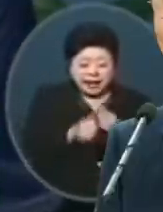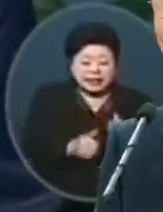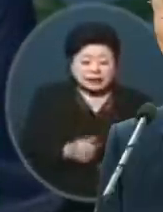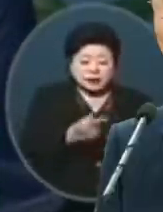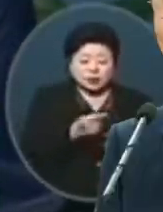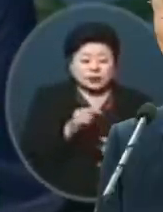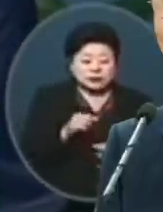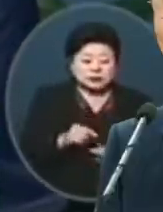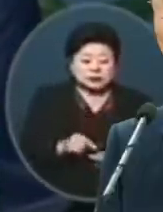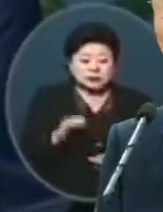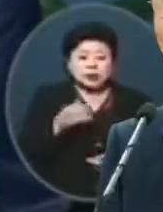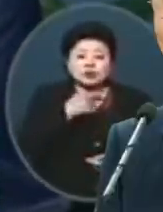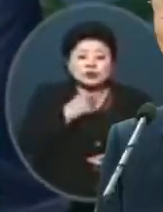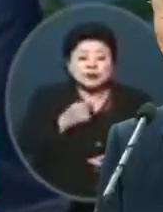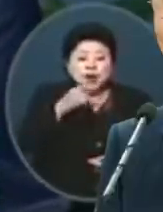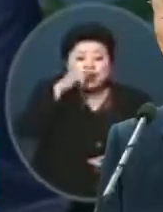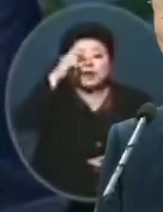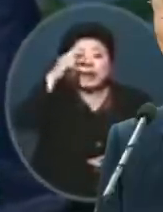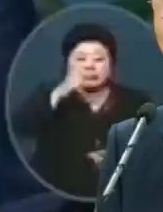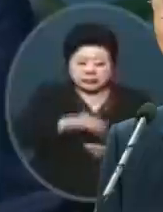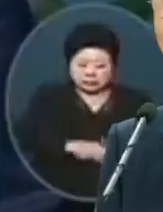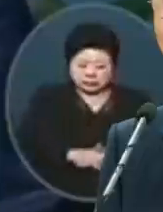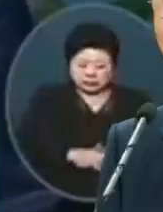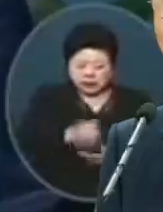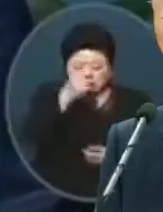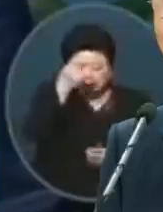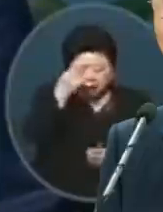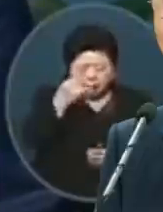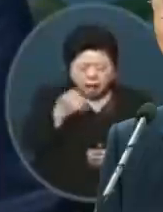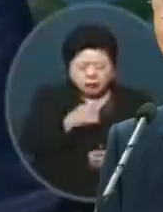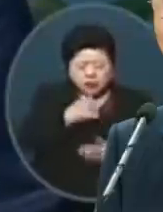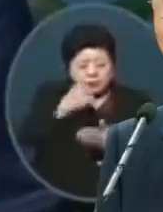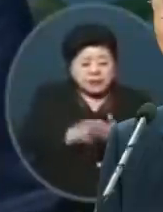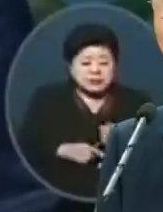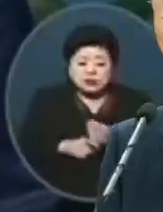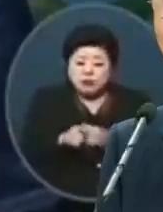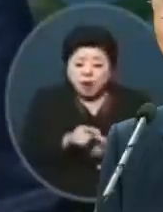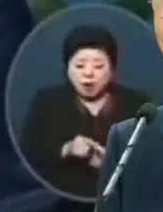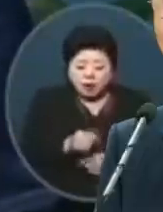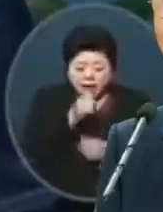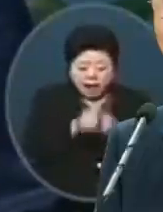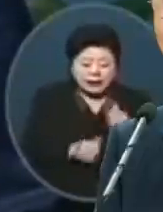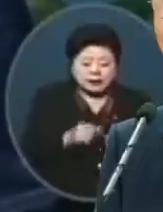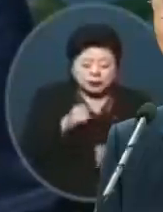하나님과 동등되려고 하는 교만인 것입니다. 아담과 하와가 왜 타락했습니까?